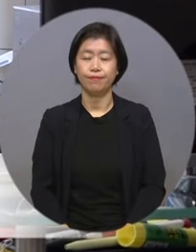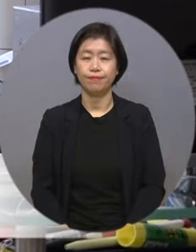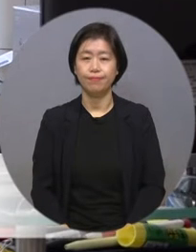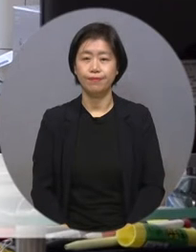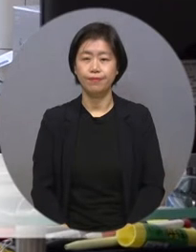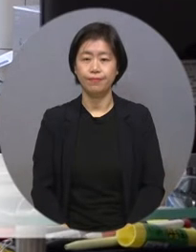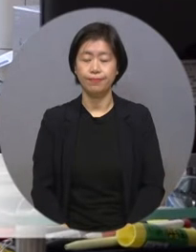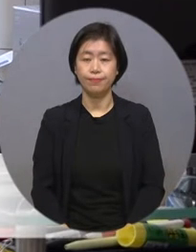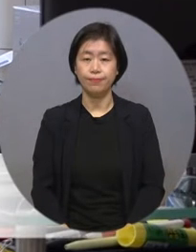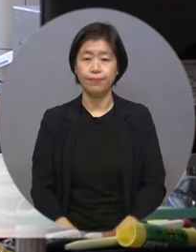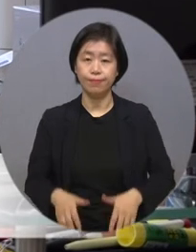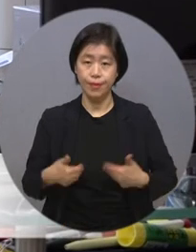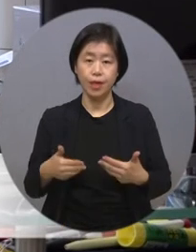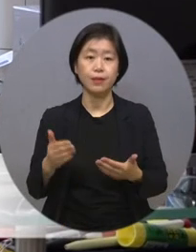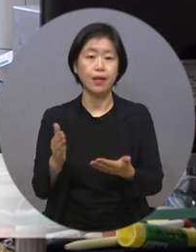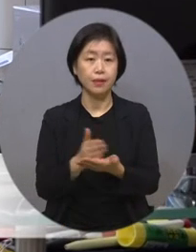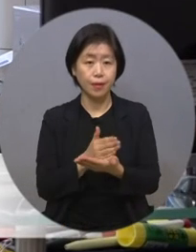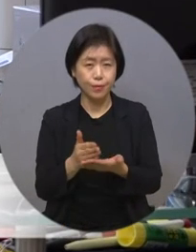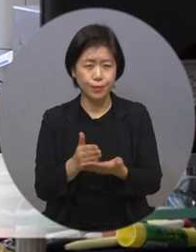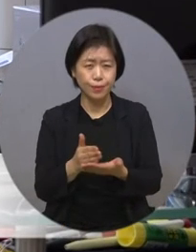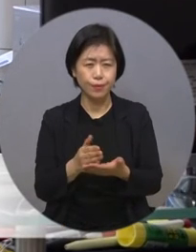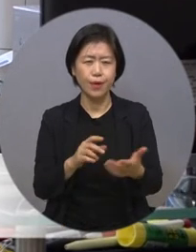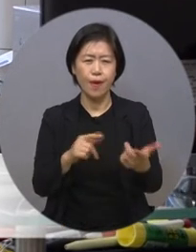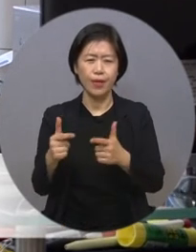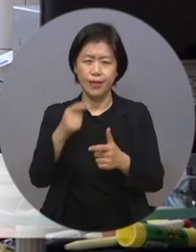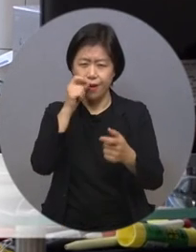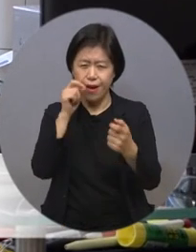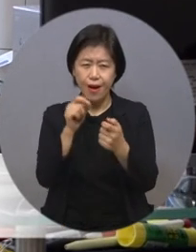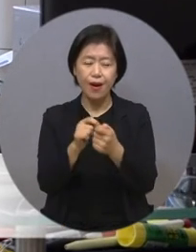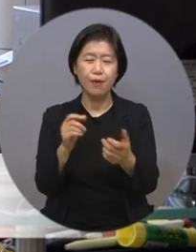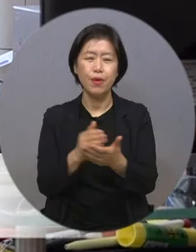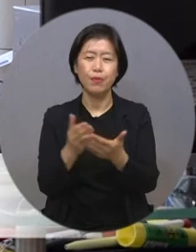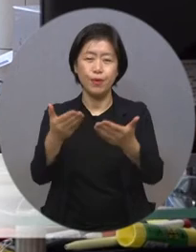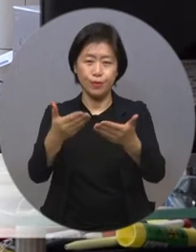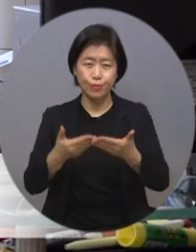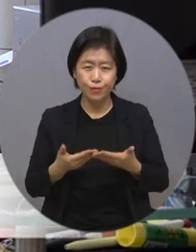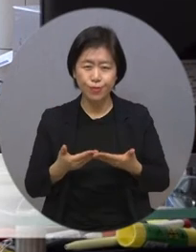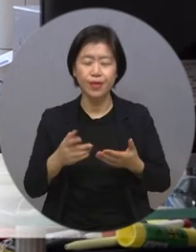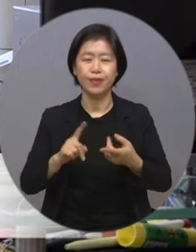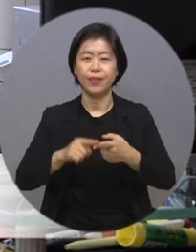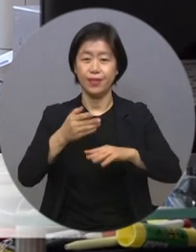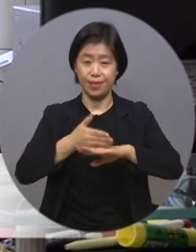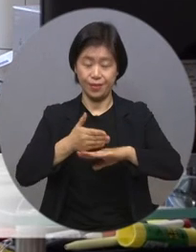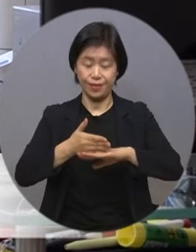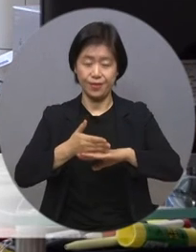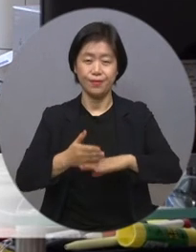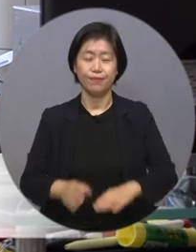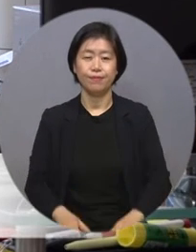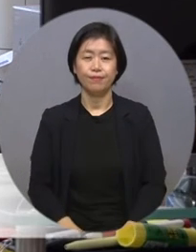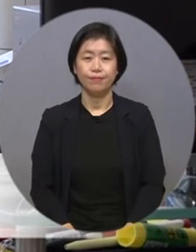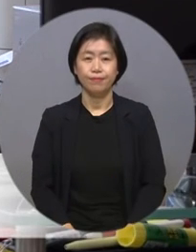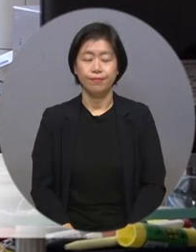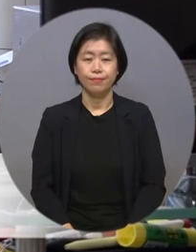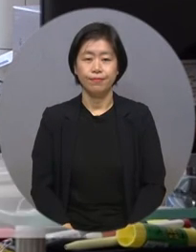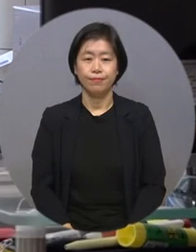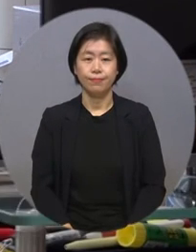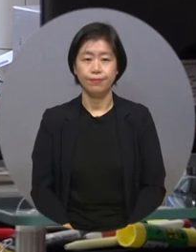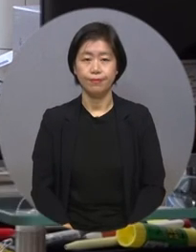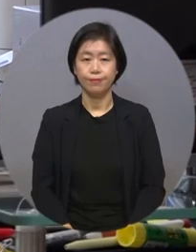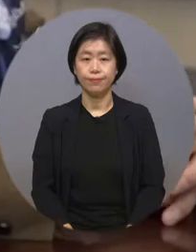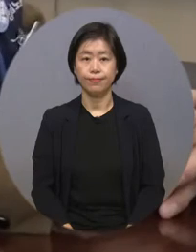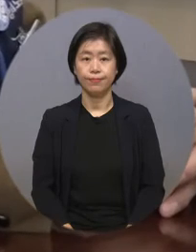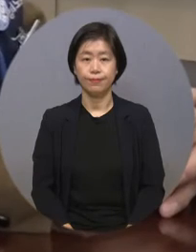것이고요. 따뜻한 나눔의 정을 이렇게 베풀어 주신 것에 대해서 너무나 감사하고 고맙게